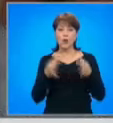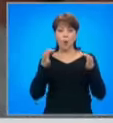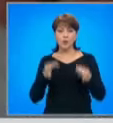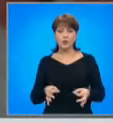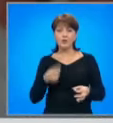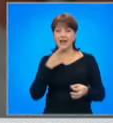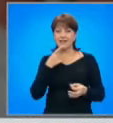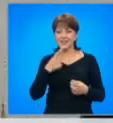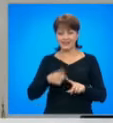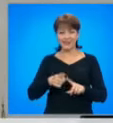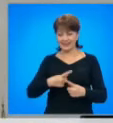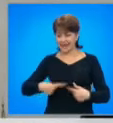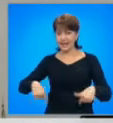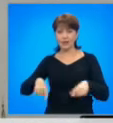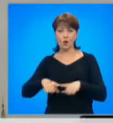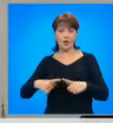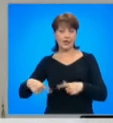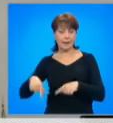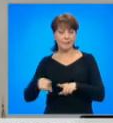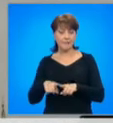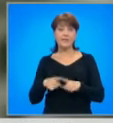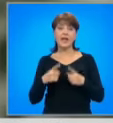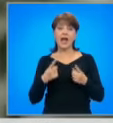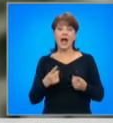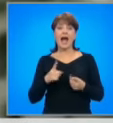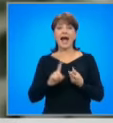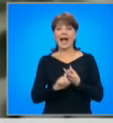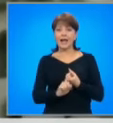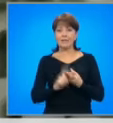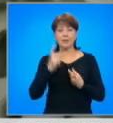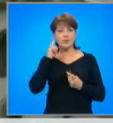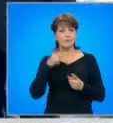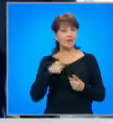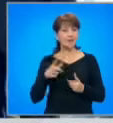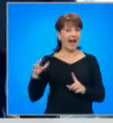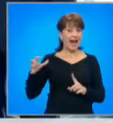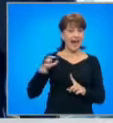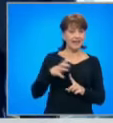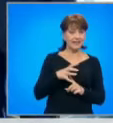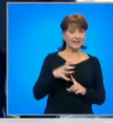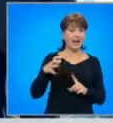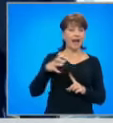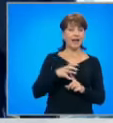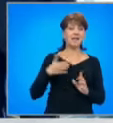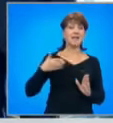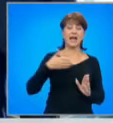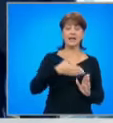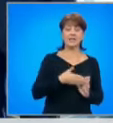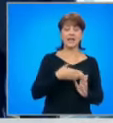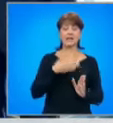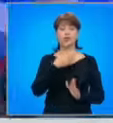за териториите на Запорожка и Херсонска области. Освен това, Кремъл ще смята за агресия срещу Русия украинските удари по